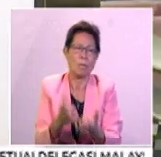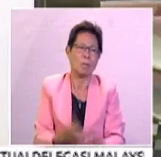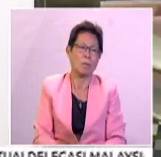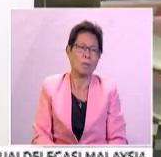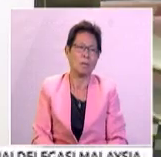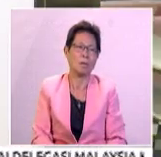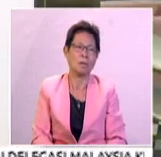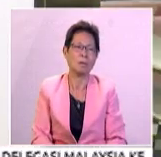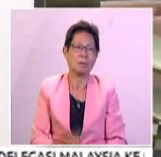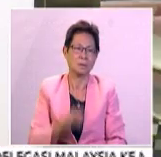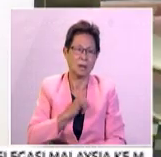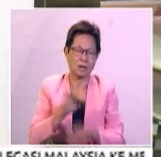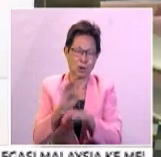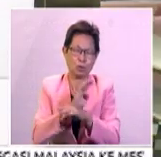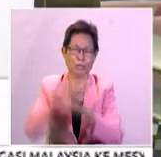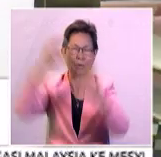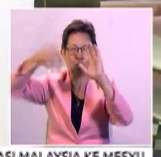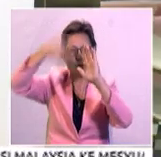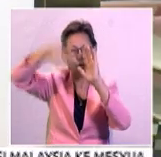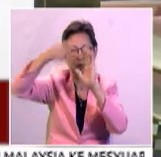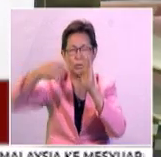terbaru Nadia sekarang